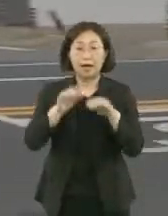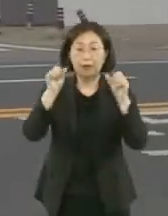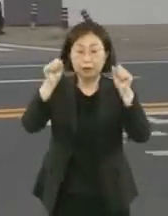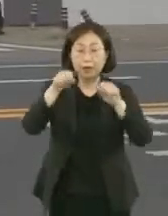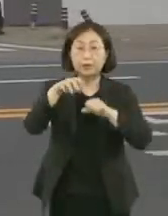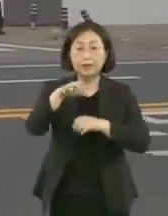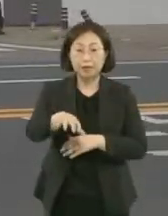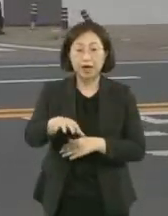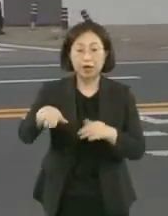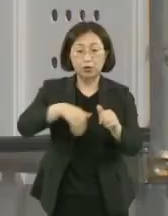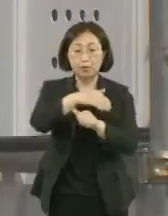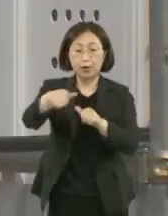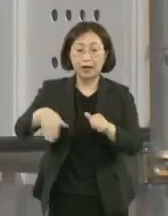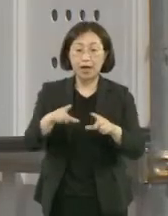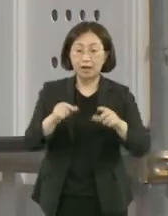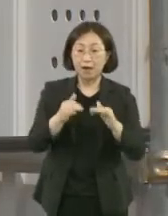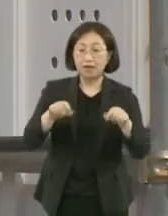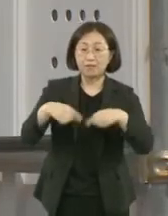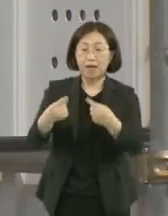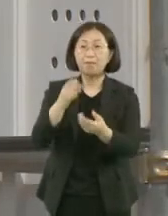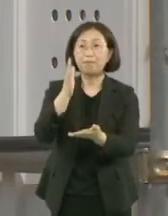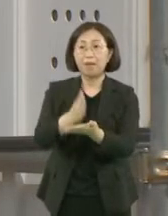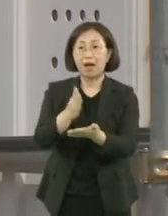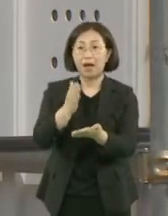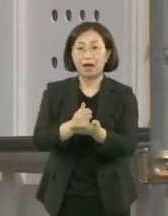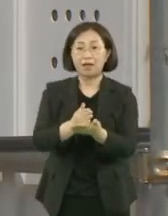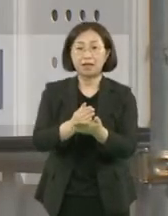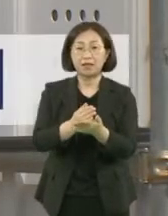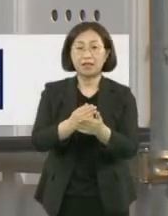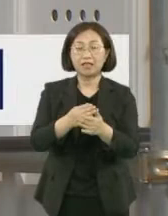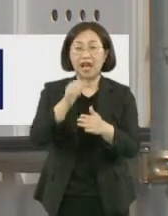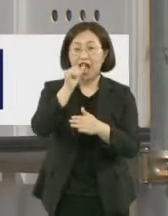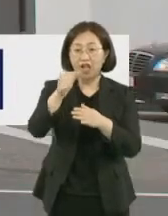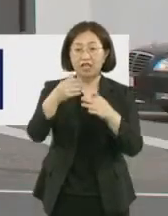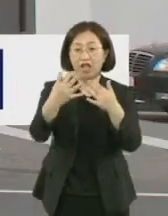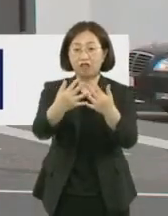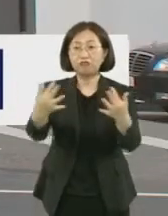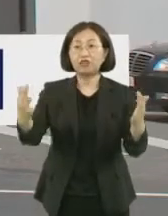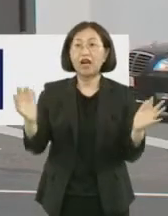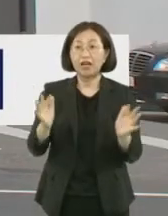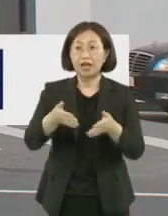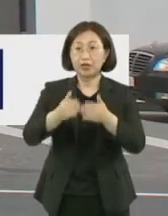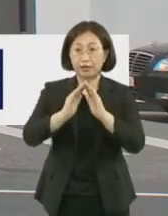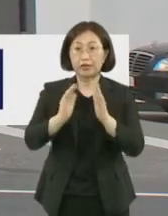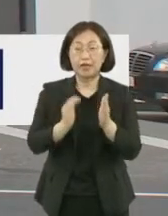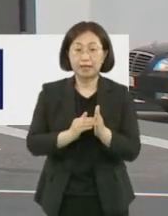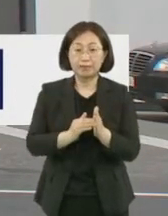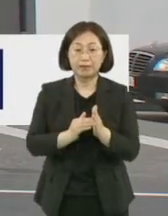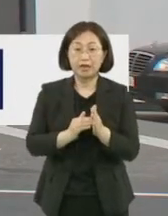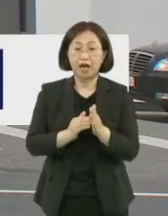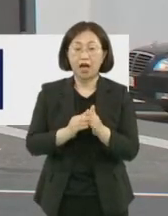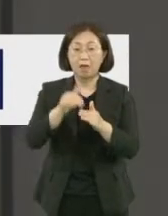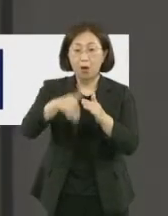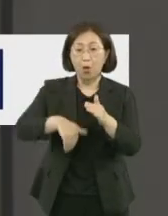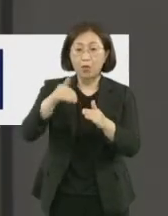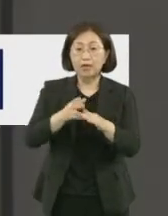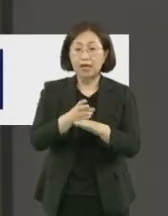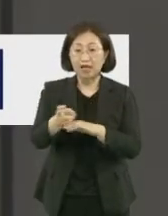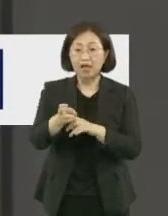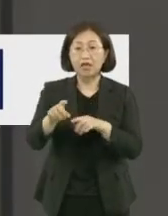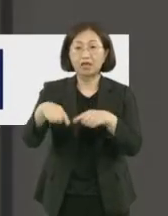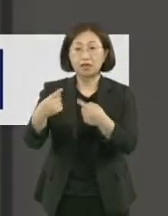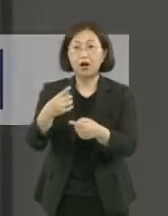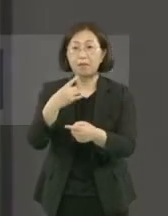한밭종합운동장 주변으로 일반인 출입을 통제하기 위한 철제 울타리가 설치됐습니다. 공사 차량 외에는 주차할 수